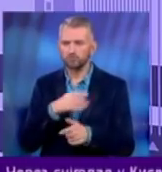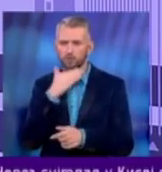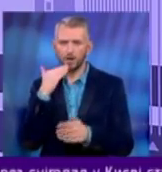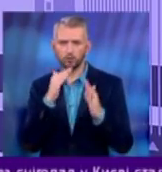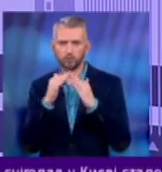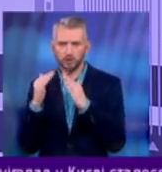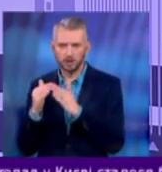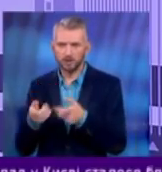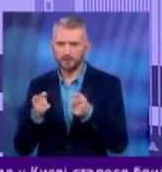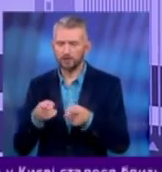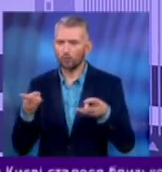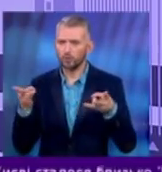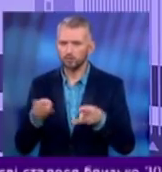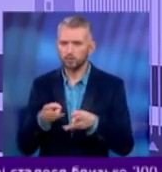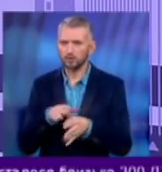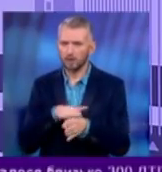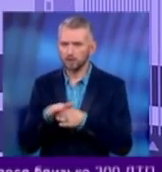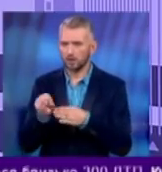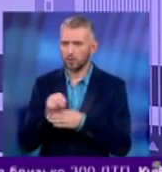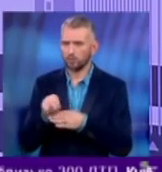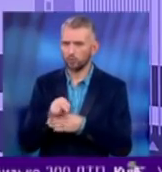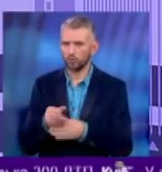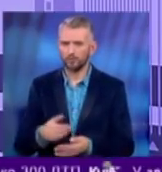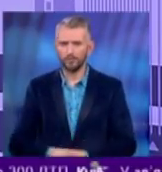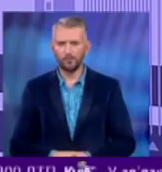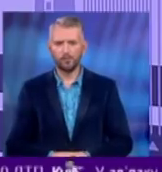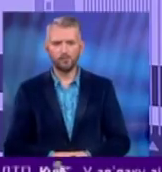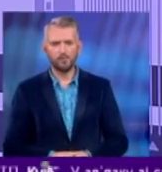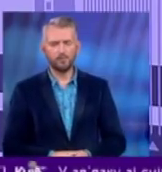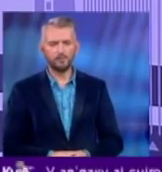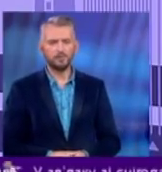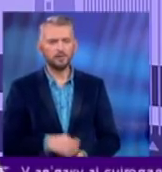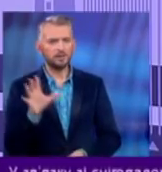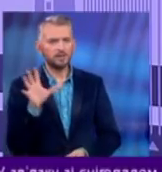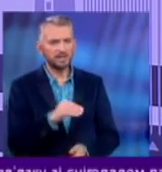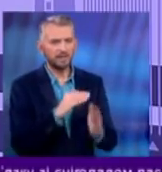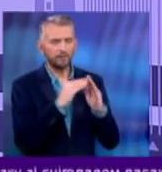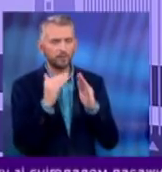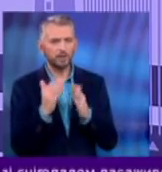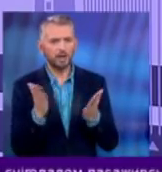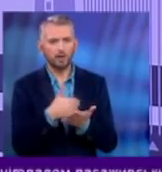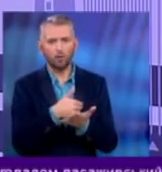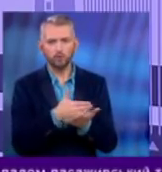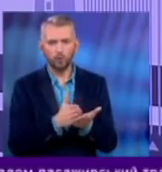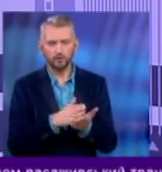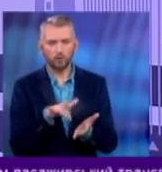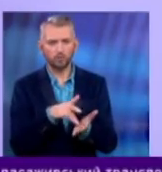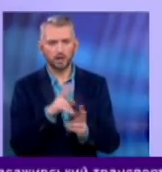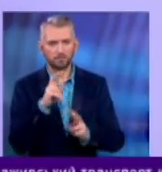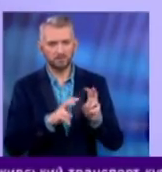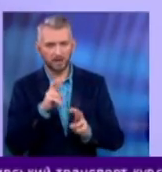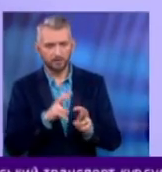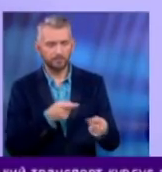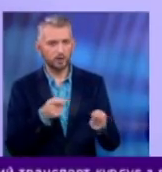будинків дійсно потребують капітального ремонту? Ну, всі будинки, які обслуговуються комунальними підприємствами,